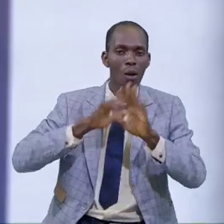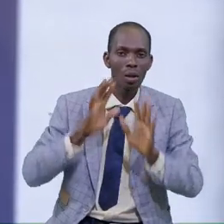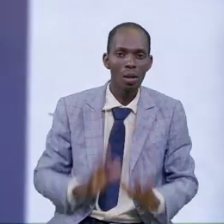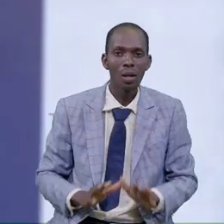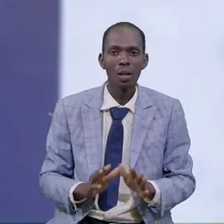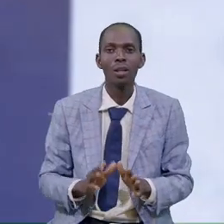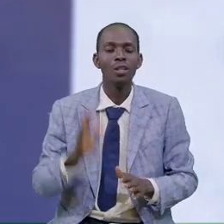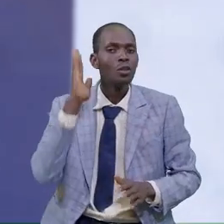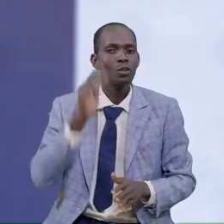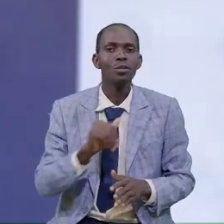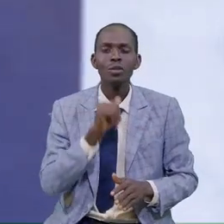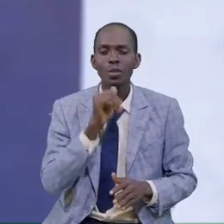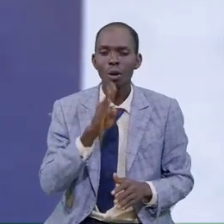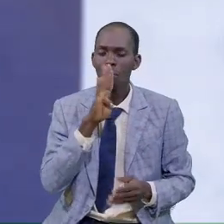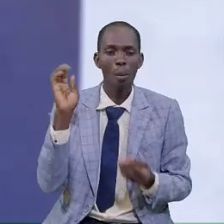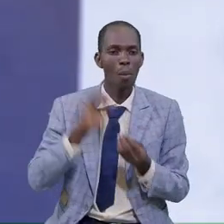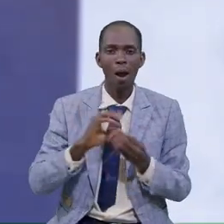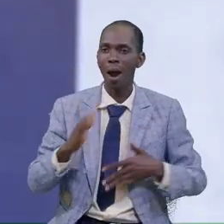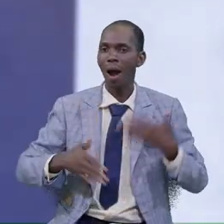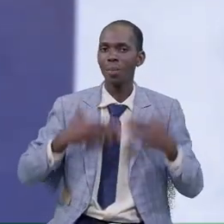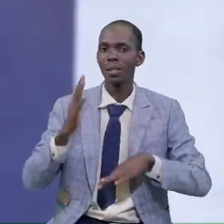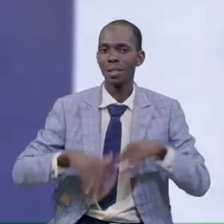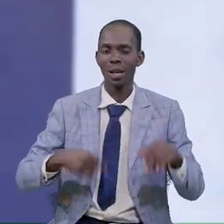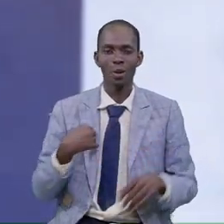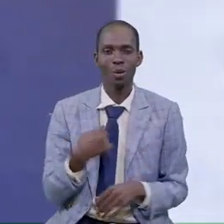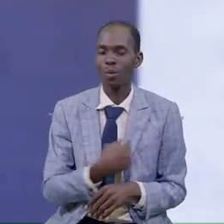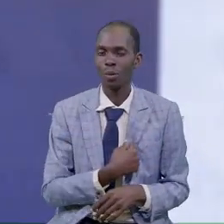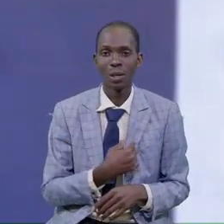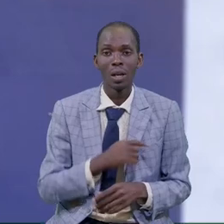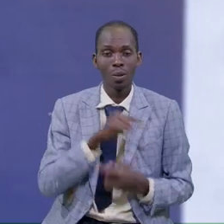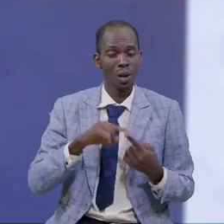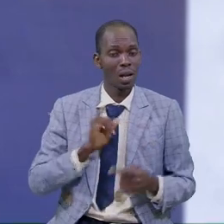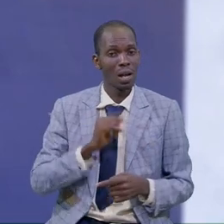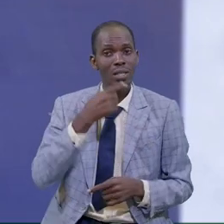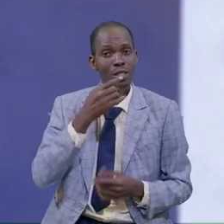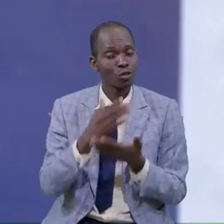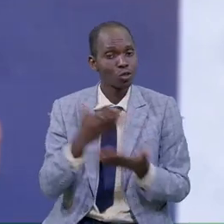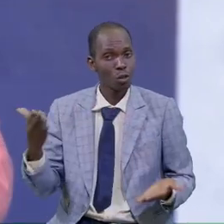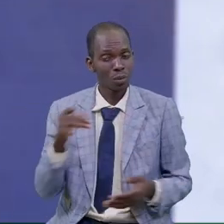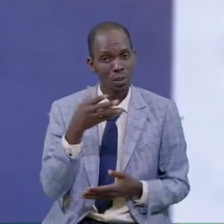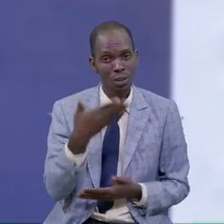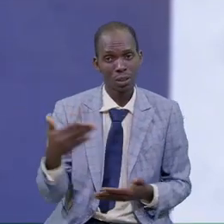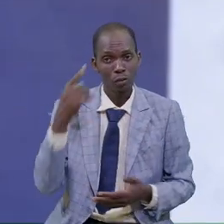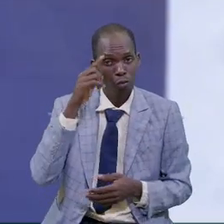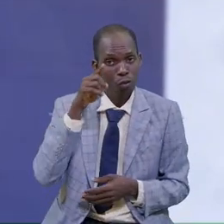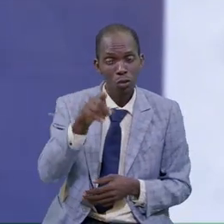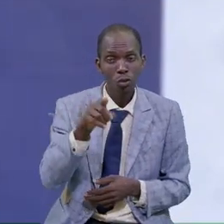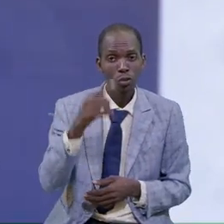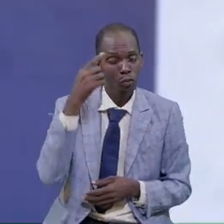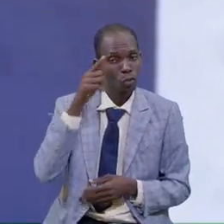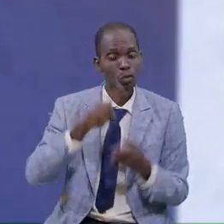spectateurs ne doivent pas être excités plus que nous. Et quand je dis quelque chose pour vous, pour que tu dises